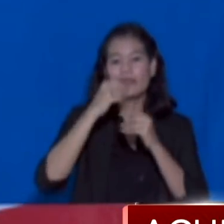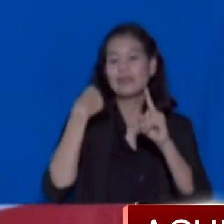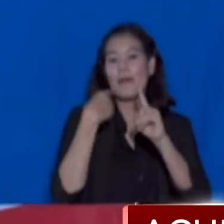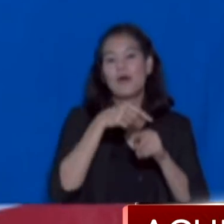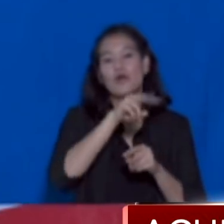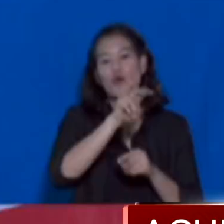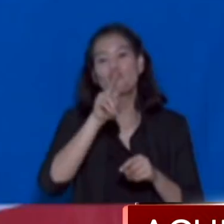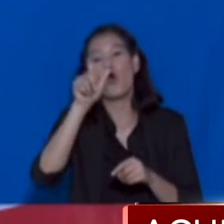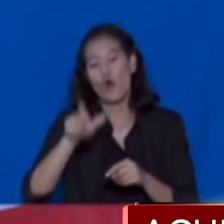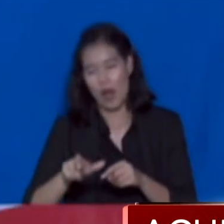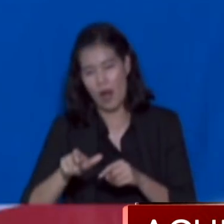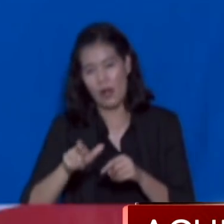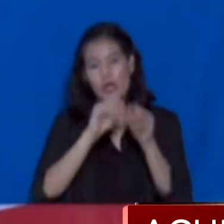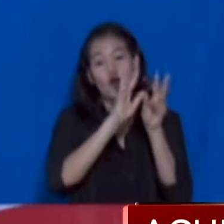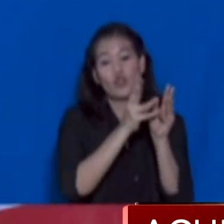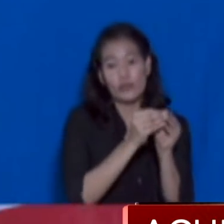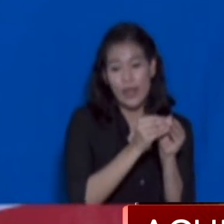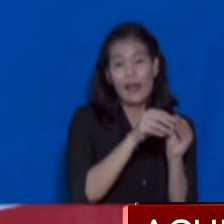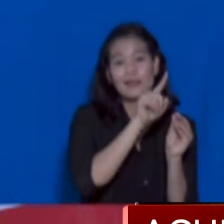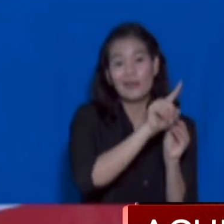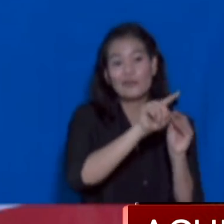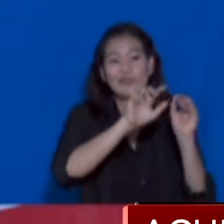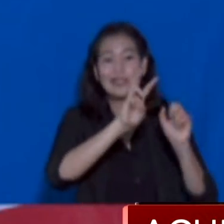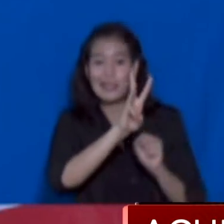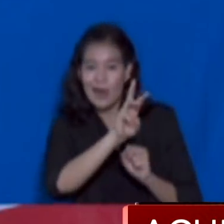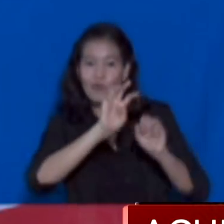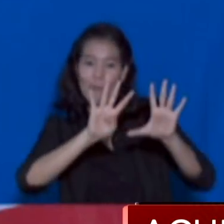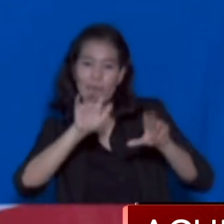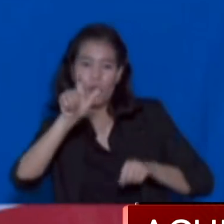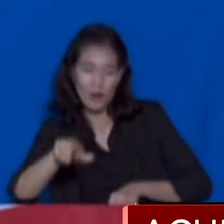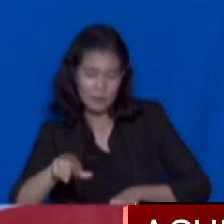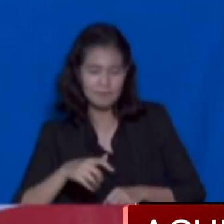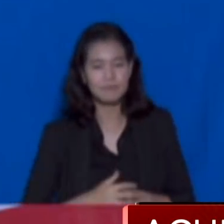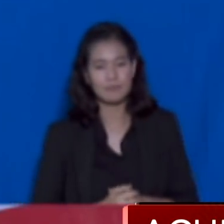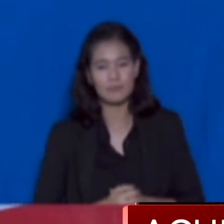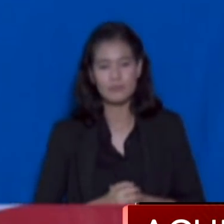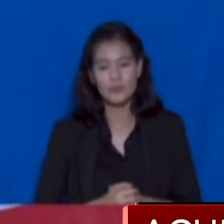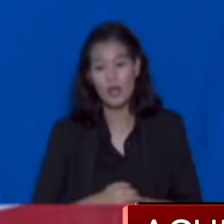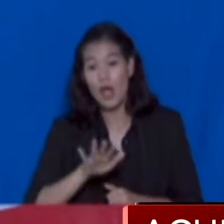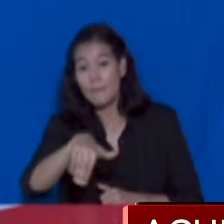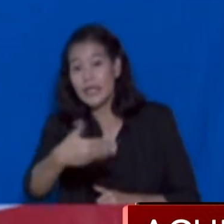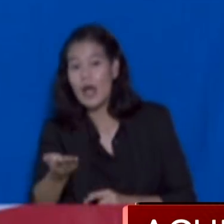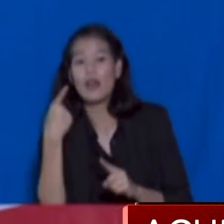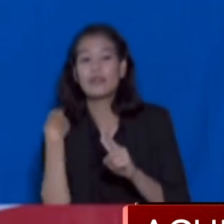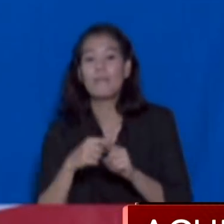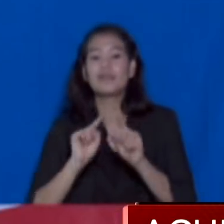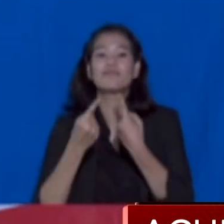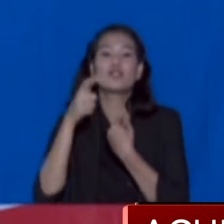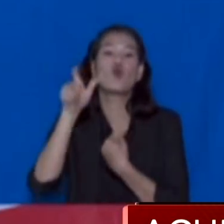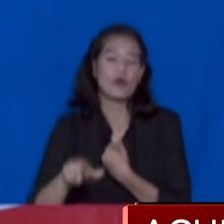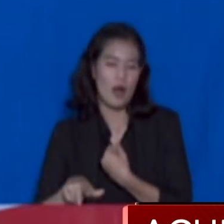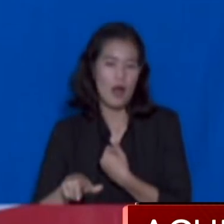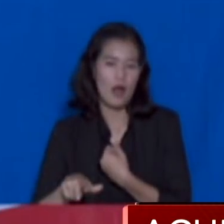sehingga total menjadi 134 orang kemudian yang meninggal bertambah 11 orang